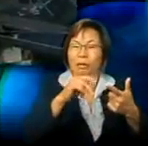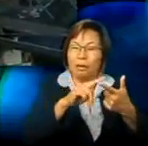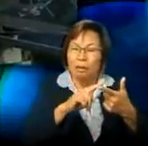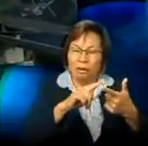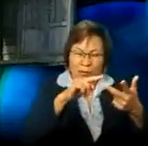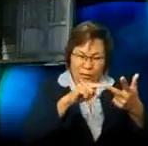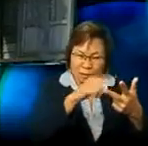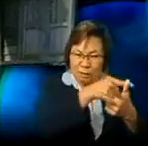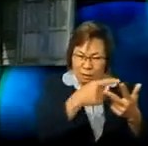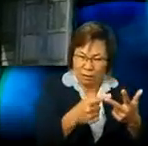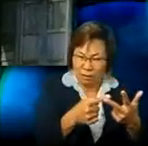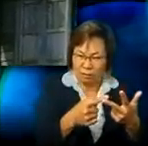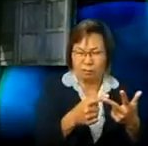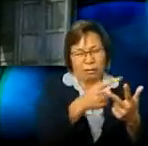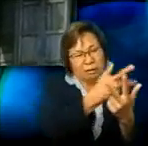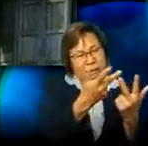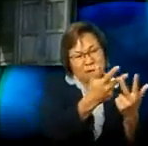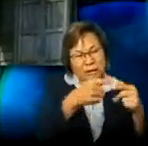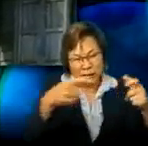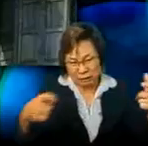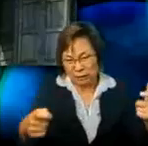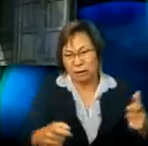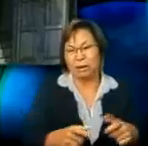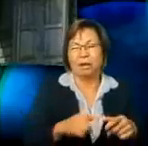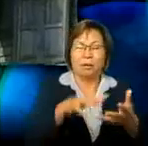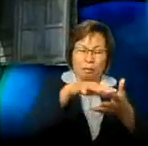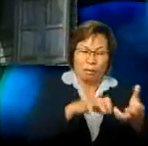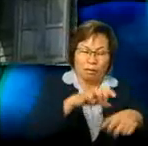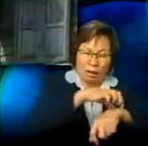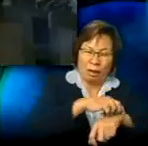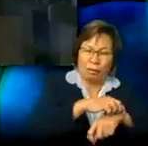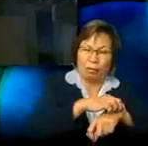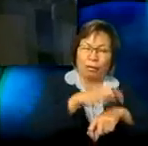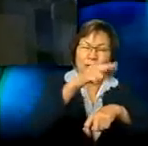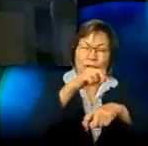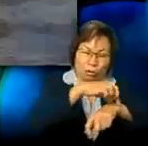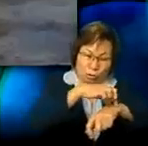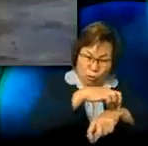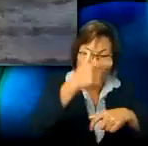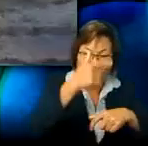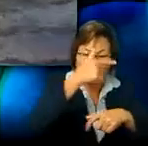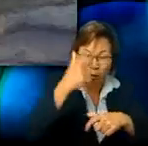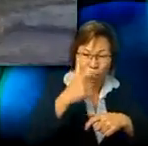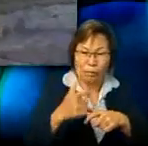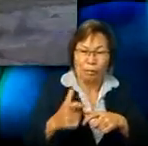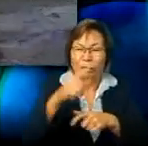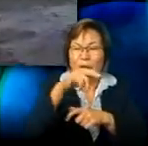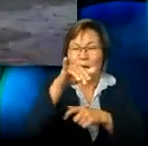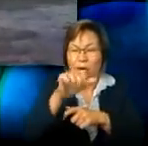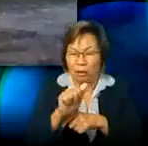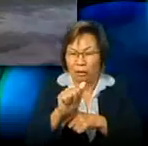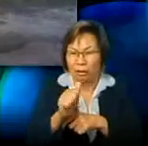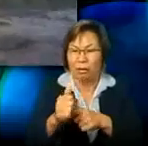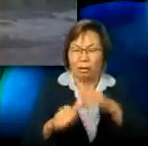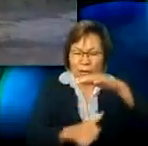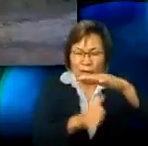klimatologis dan juga bencana alam ekstraterestrial. Bencana alam geologis merupakan bencana alam yang disebabkan oleh gaya-gaya